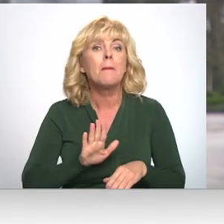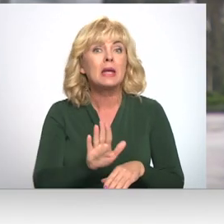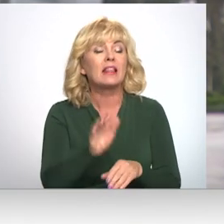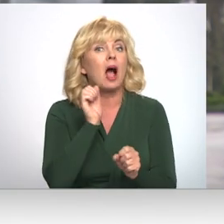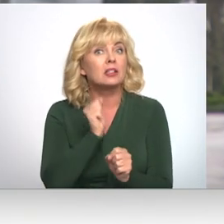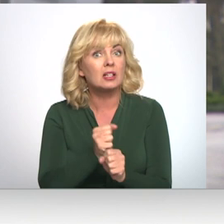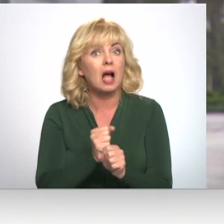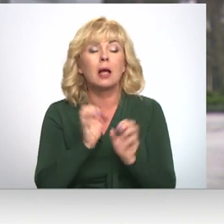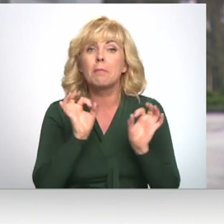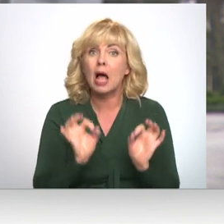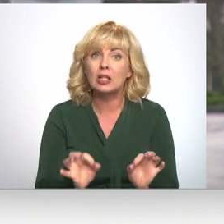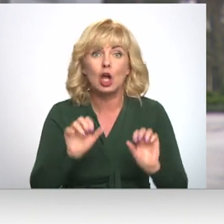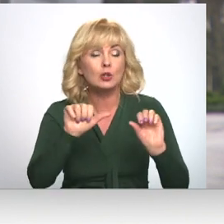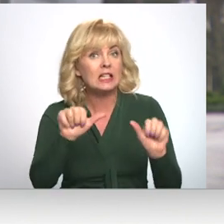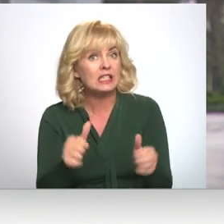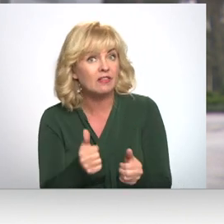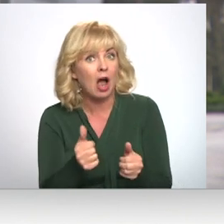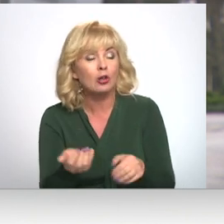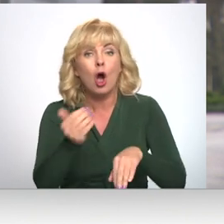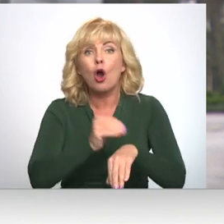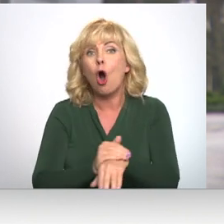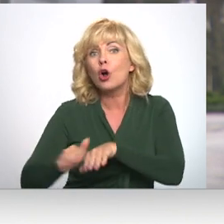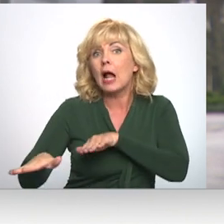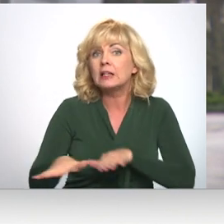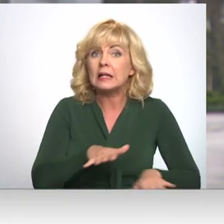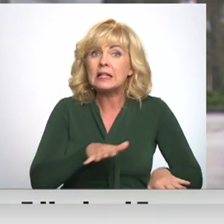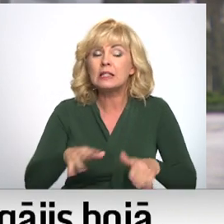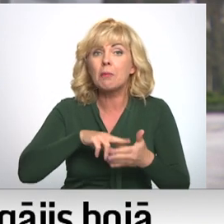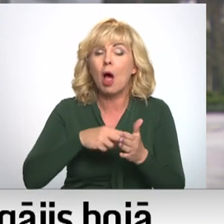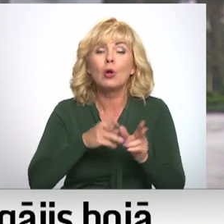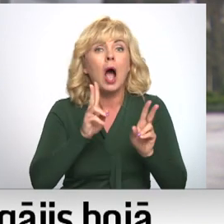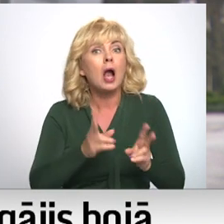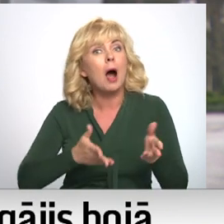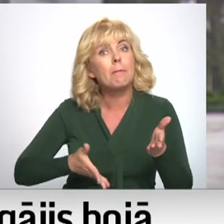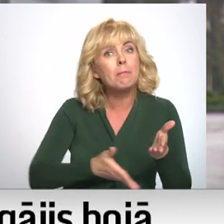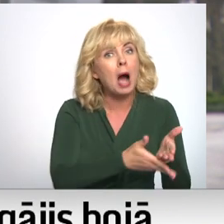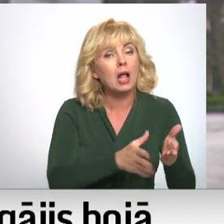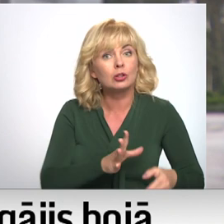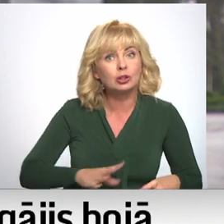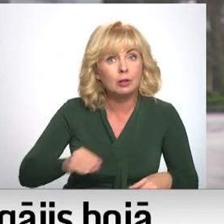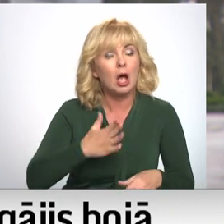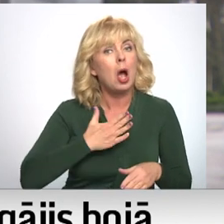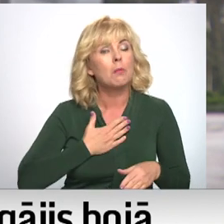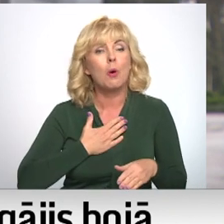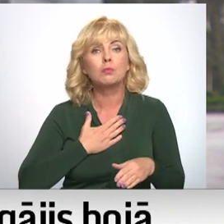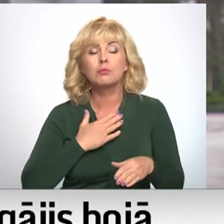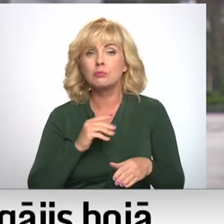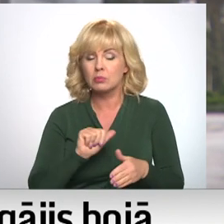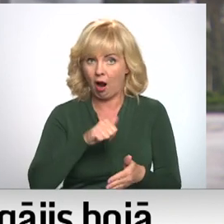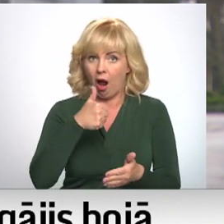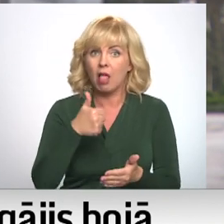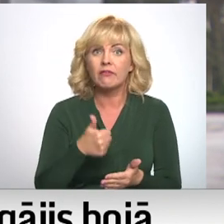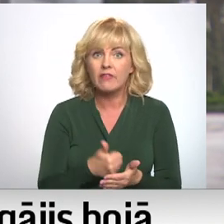patiesi izveidojam konkrētu rīcības plānu, kā mēs varam palīdzēt ģimenēm, jo tas ir mums ir primārais